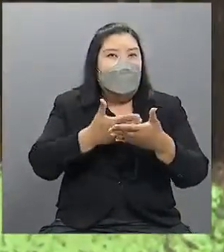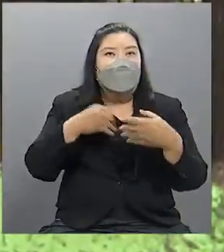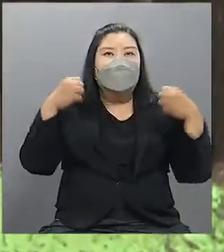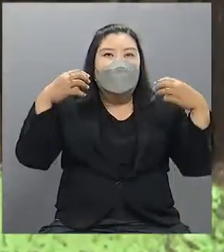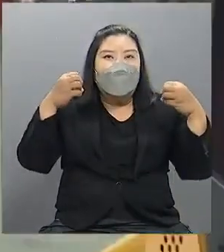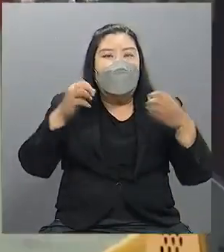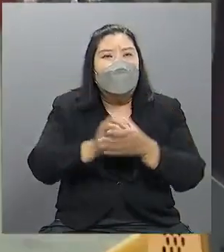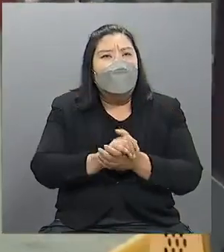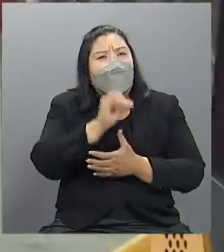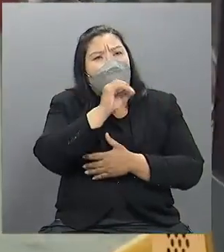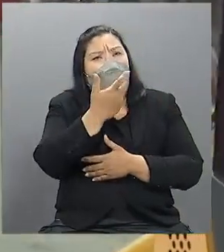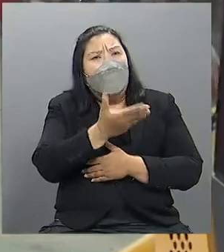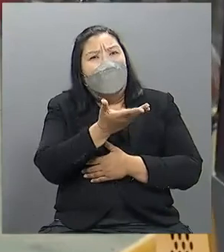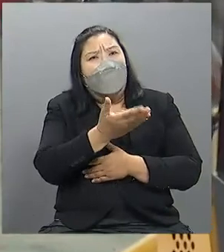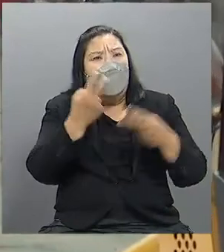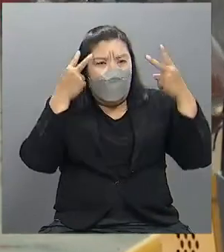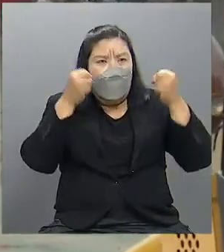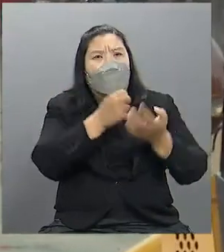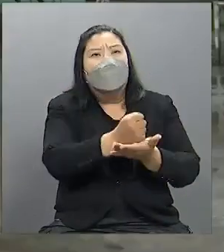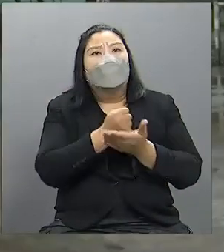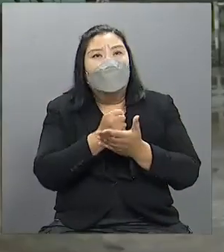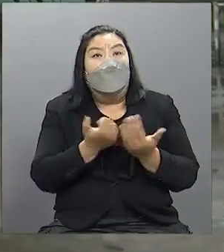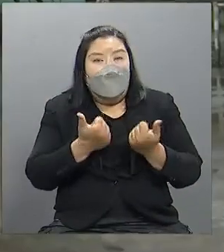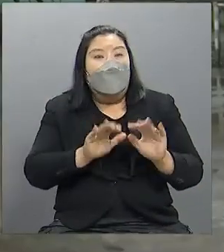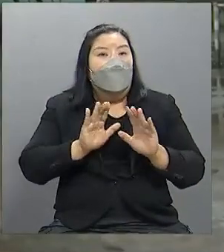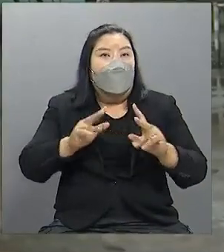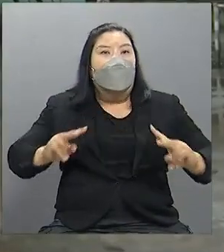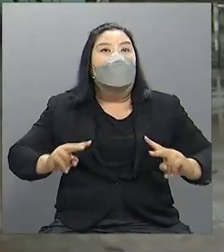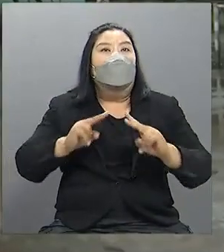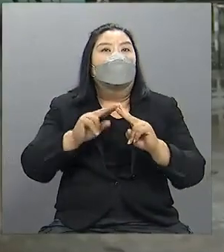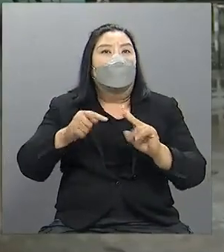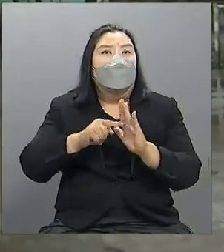รัฐมนตรีซึ่งได้มีการมอบหมายให้กระทรวงพลังงานและหน่วยงานที่เกี่ยวข้อง